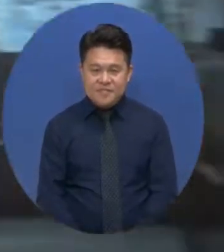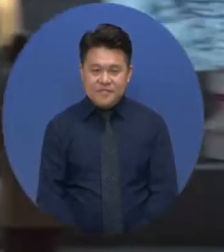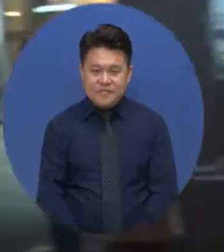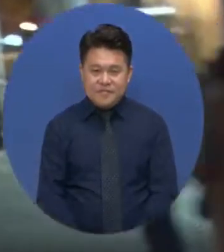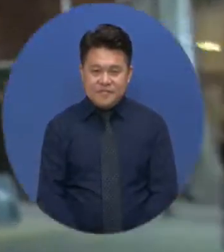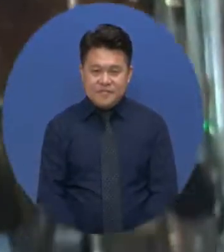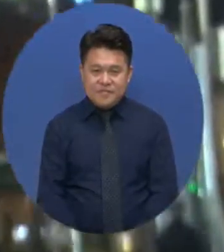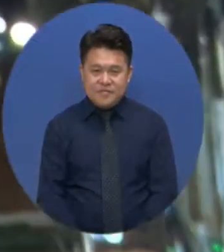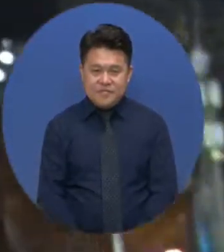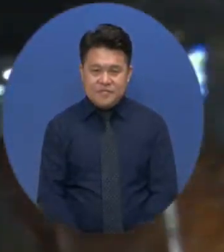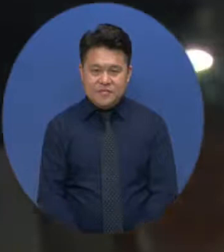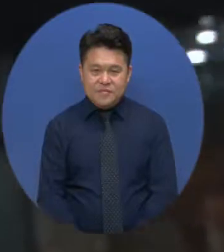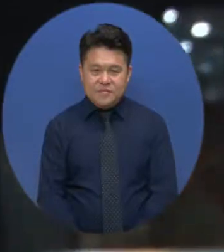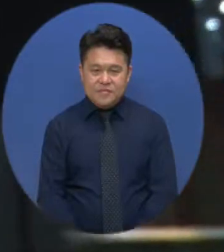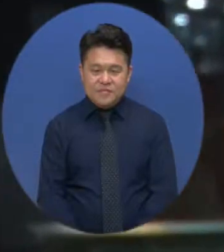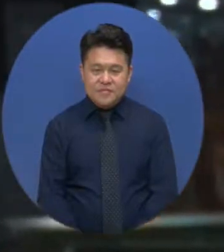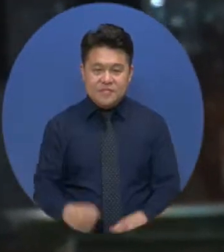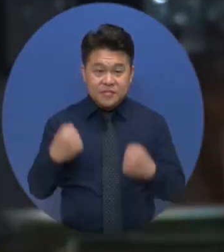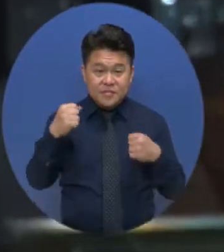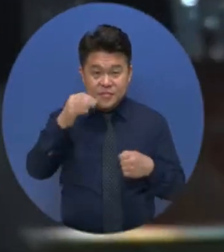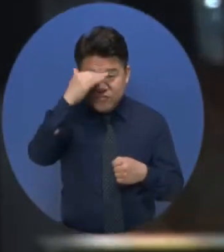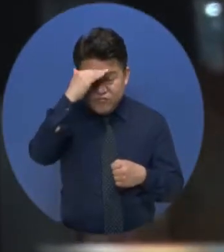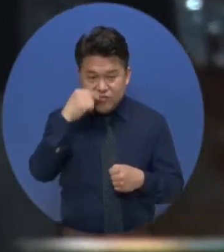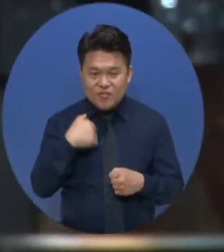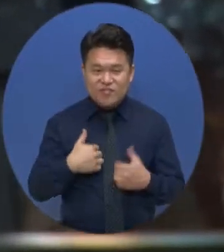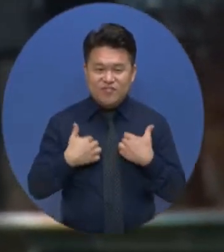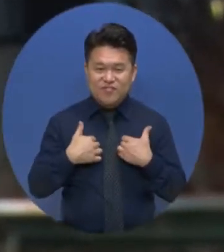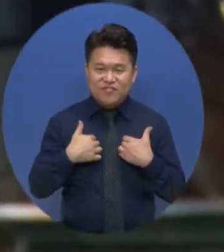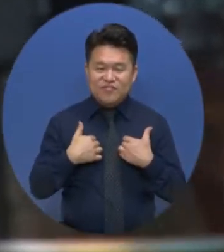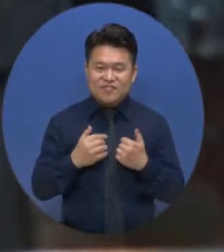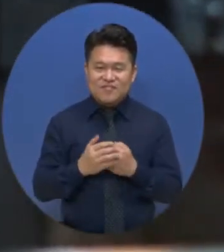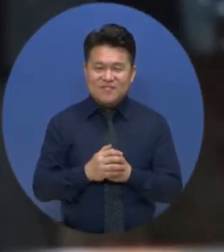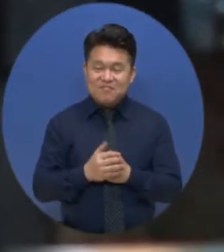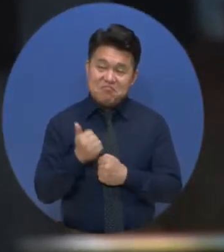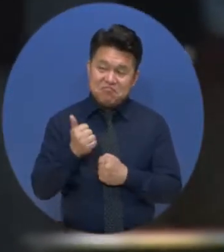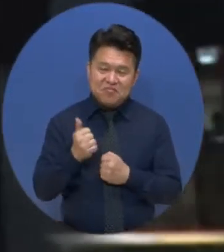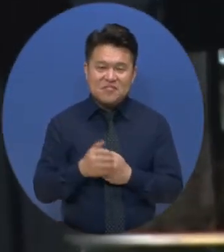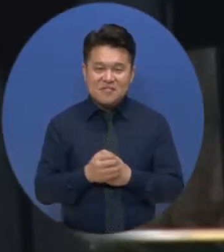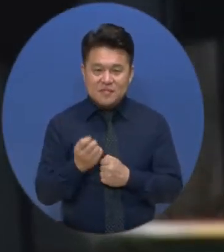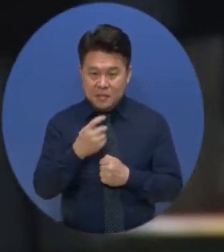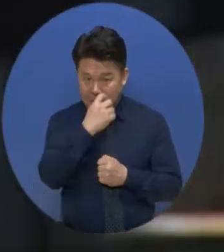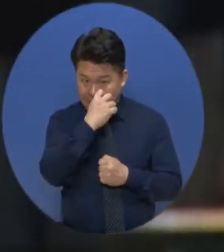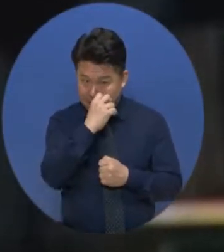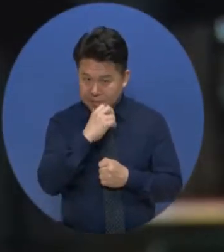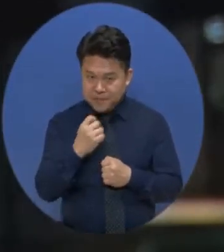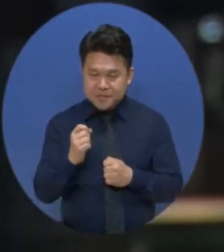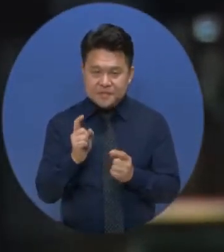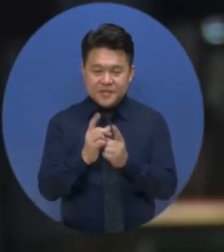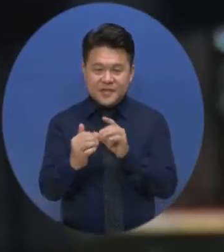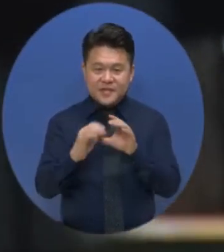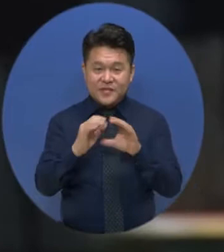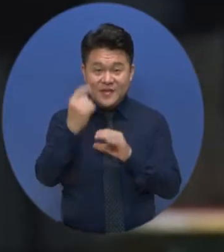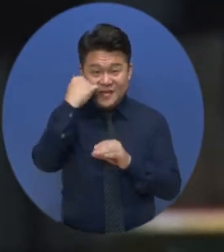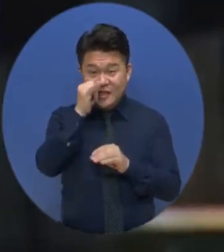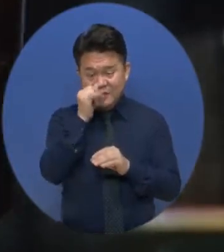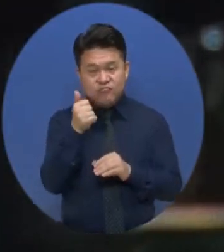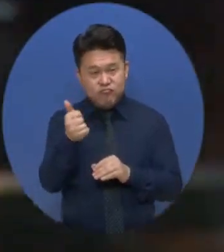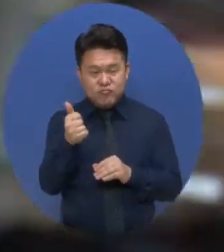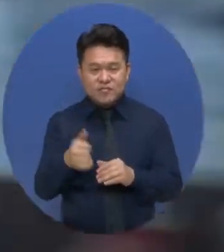될까요? 라이브 공연을 보는 것 자체가 굉장히 흥미가 있었고 재밌었고요. 네. 뭔가 직접 소통한다는 느낌이